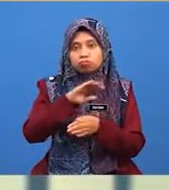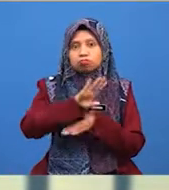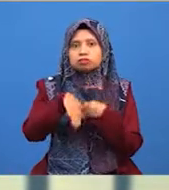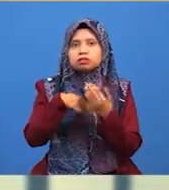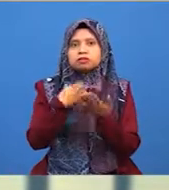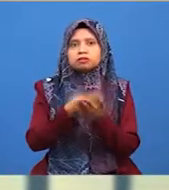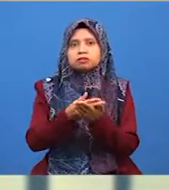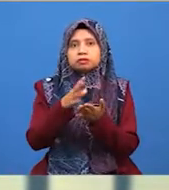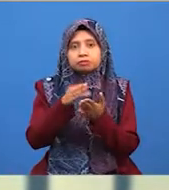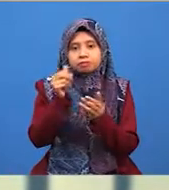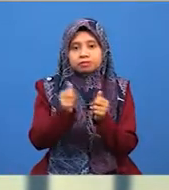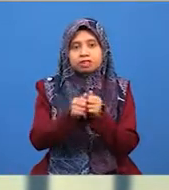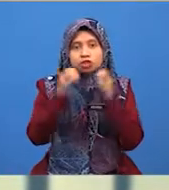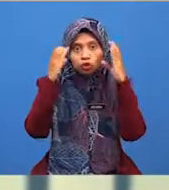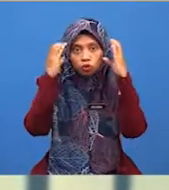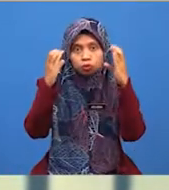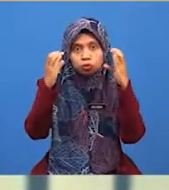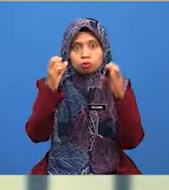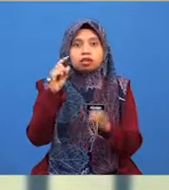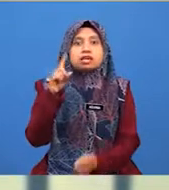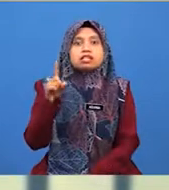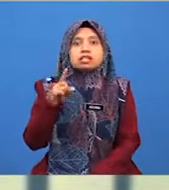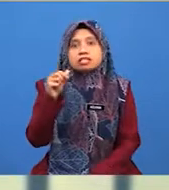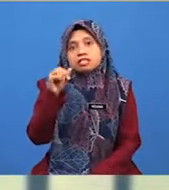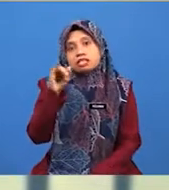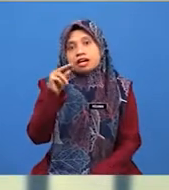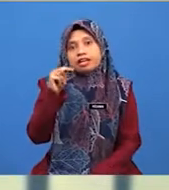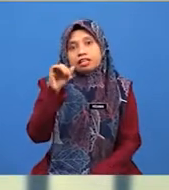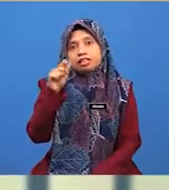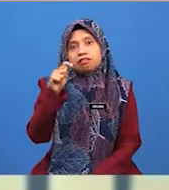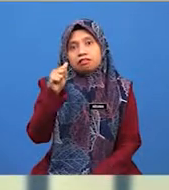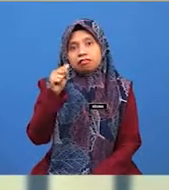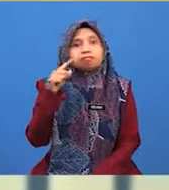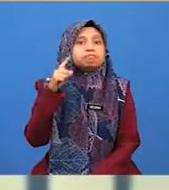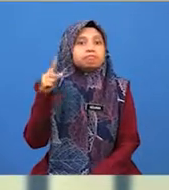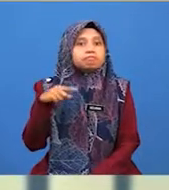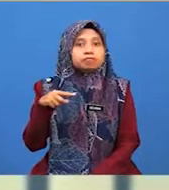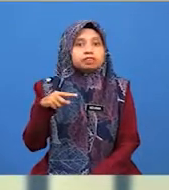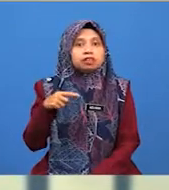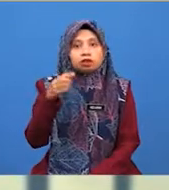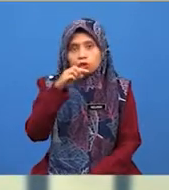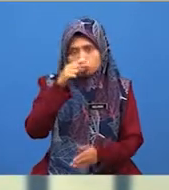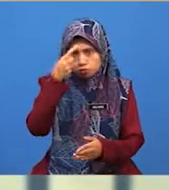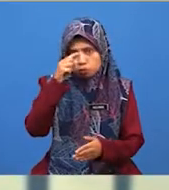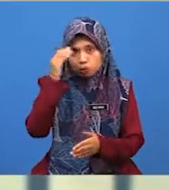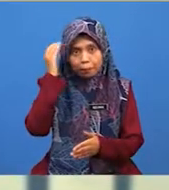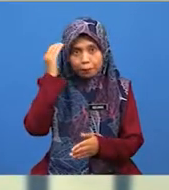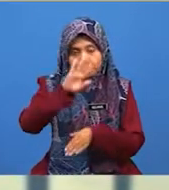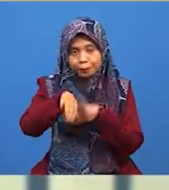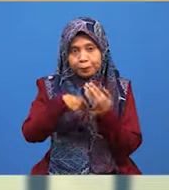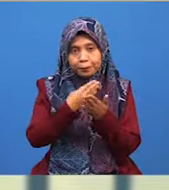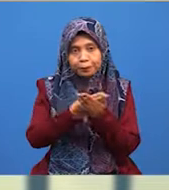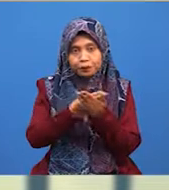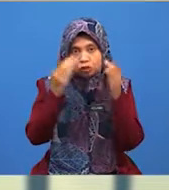belajar bersama dengan saya, Cikgu Zainita binti Husin. Untuk pengetahuan kamu, cikgu